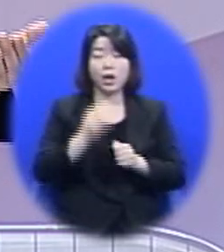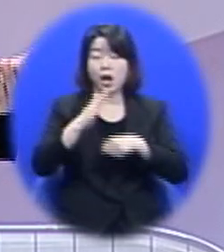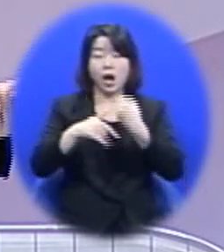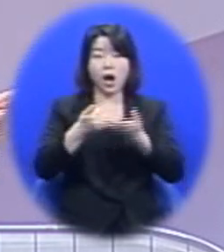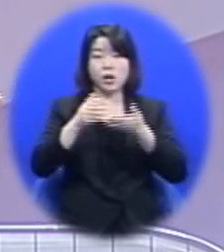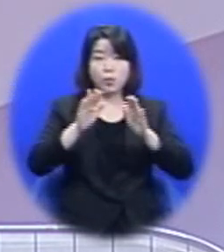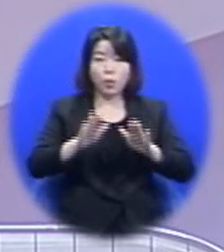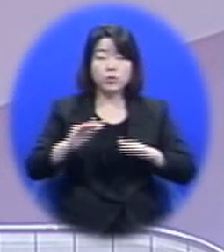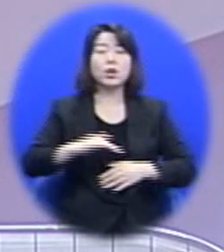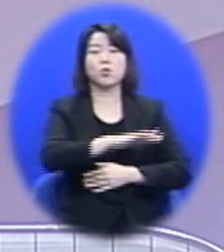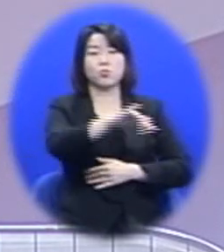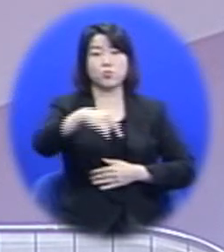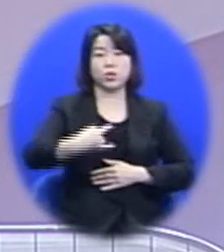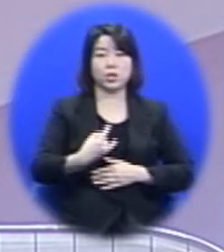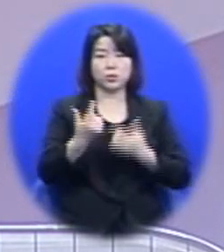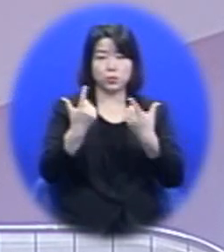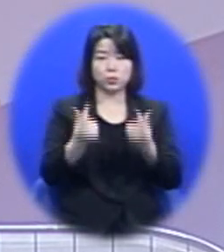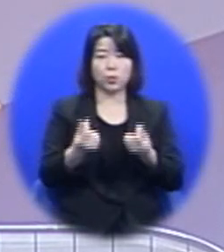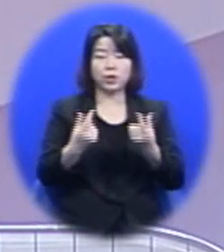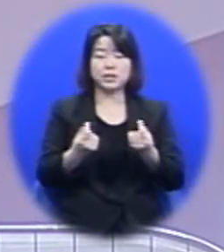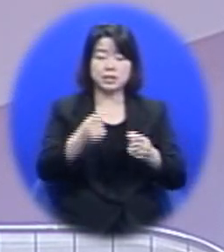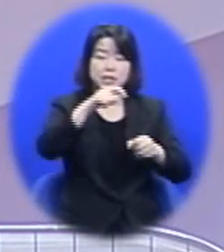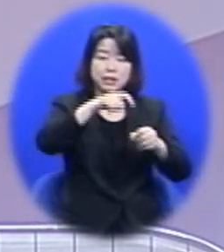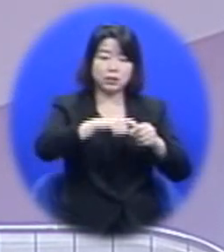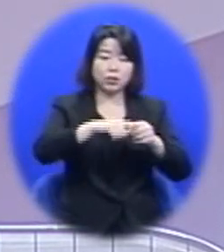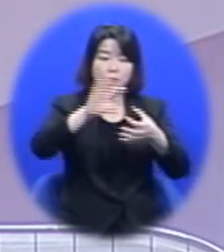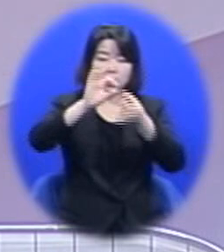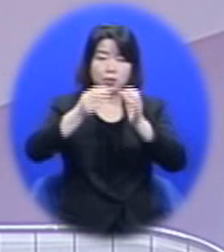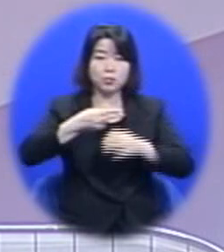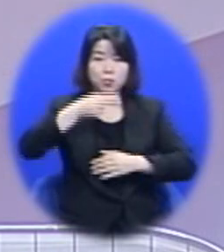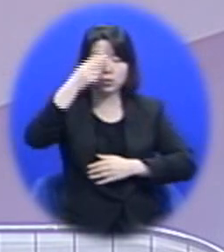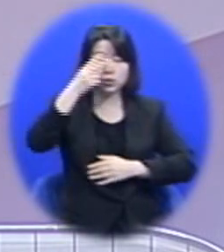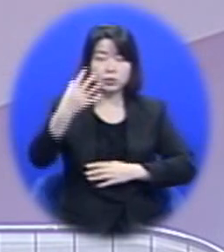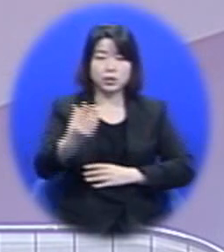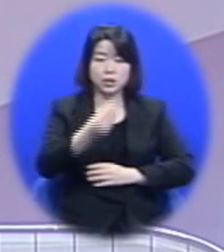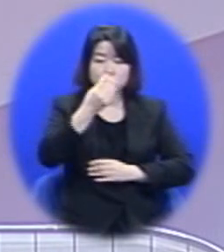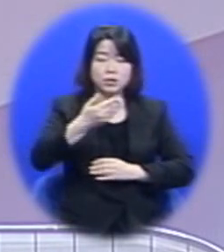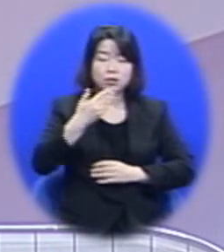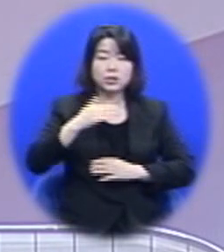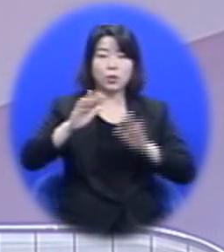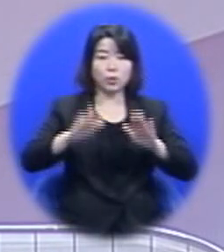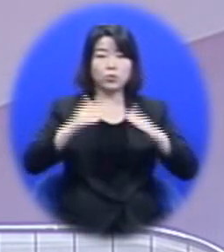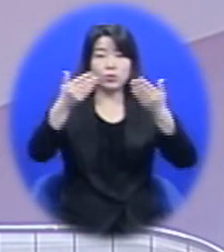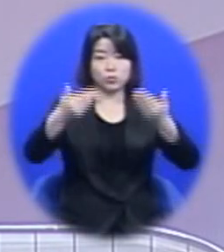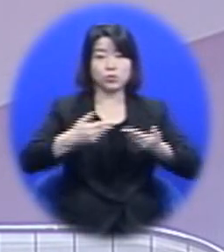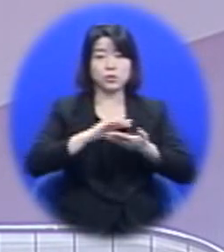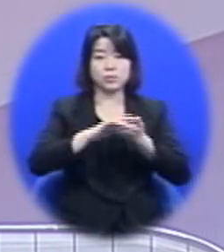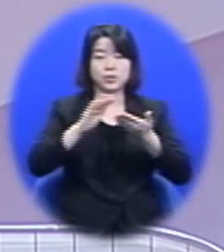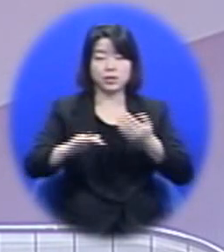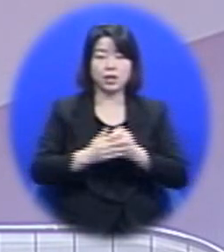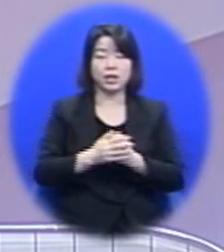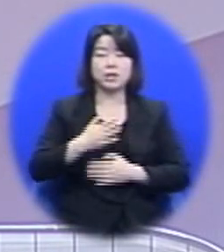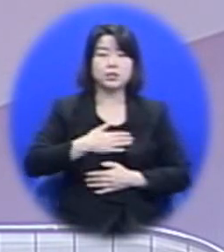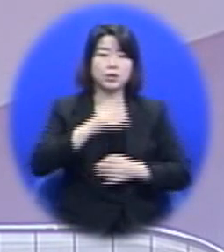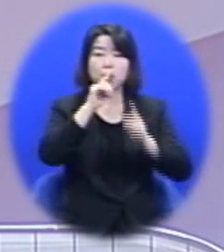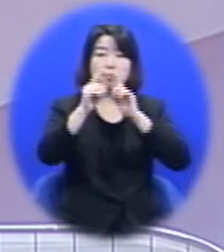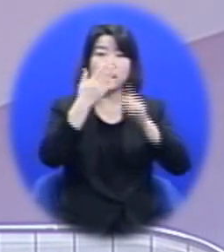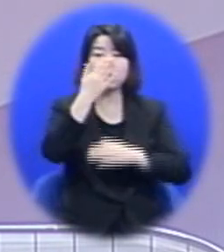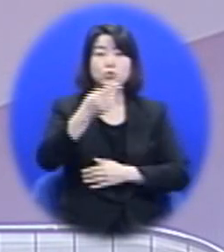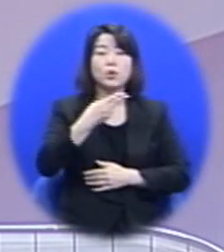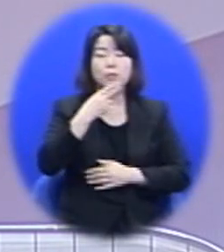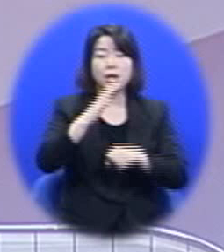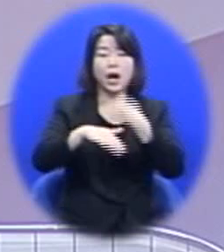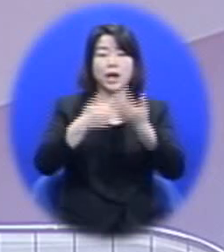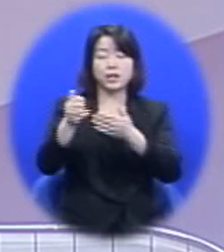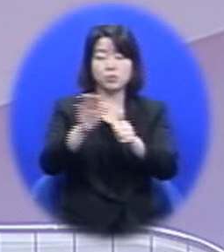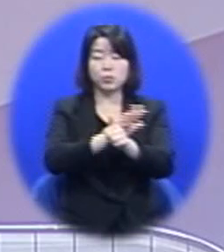하나님은 오늘 우리에게도 떡과 포도주로 성찬을 우리에게 주십니다. 저는 말할 수 없는 하나님의